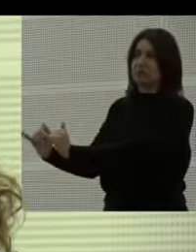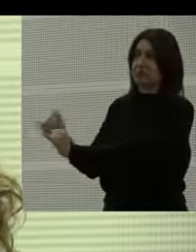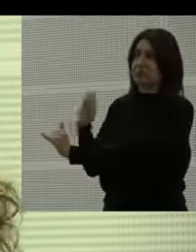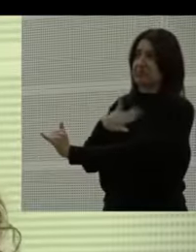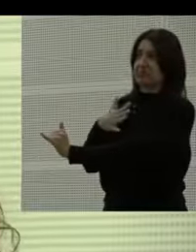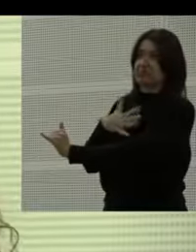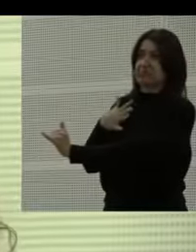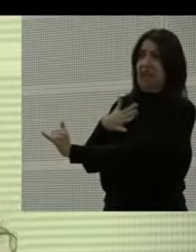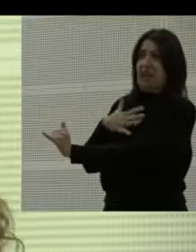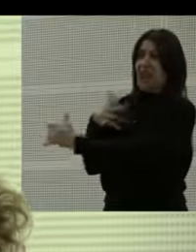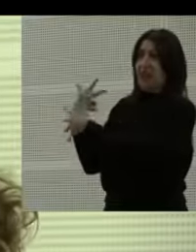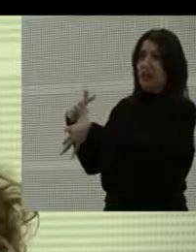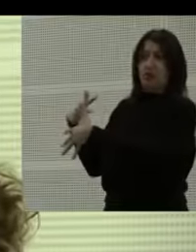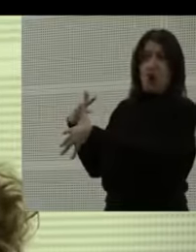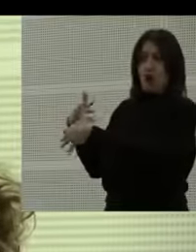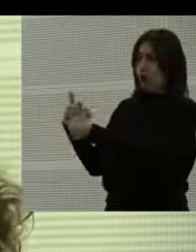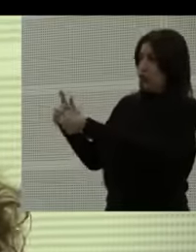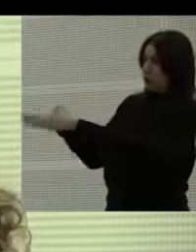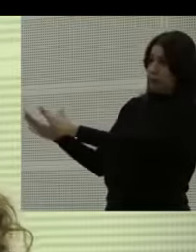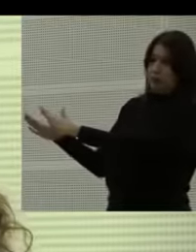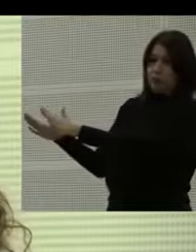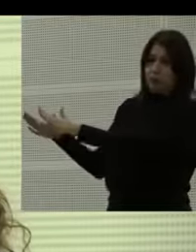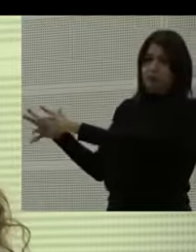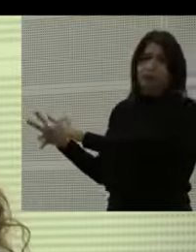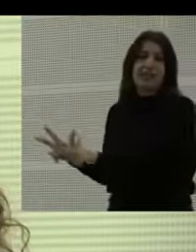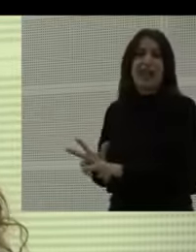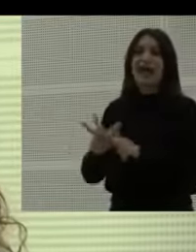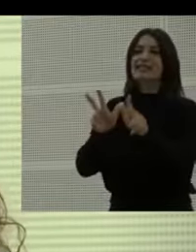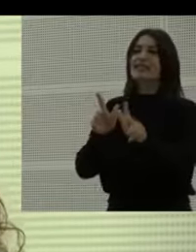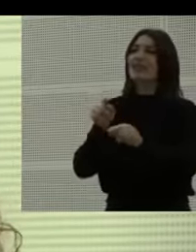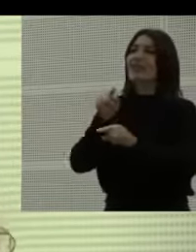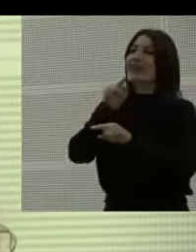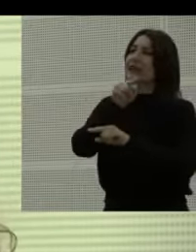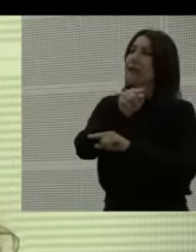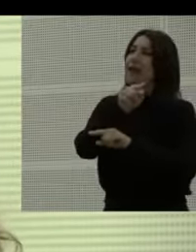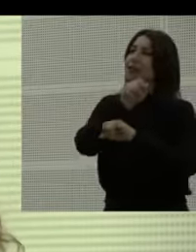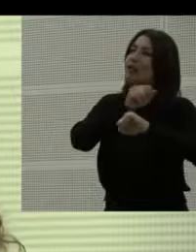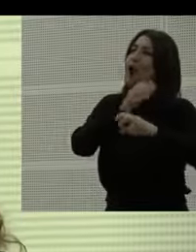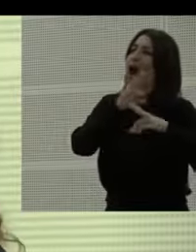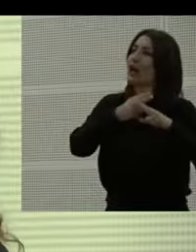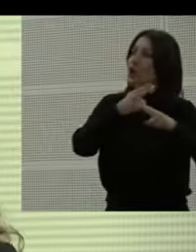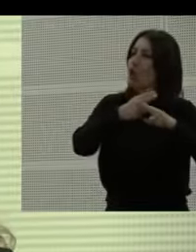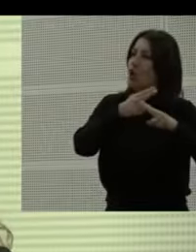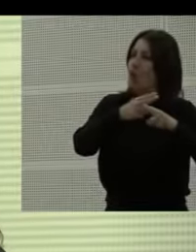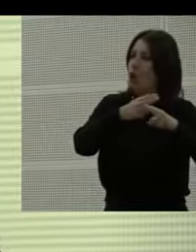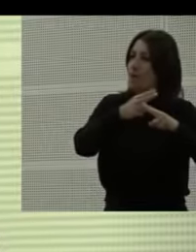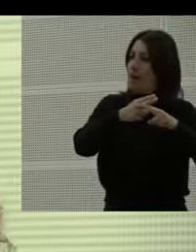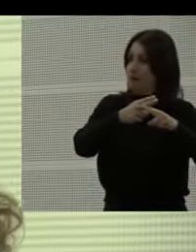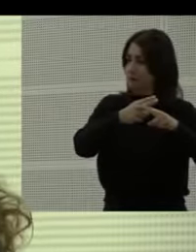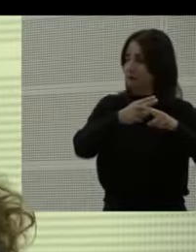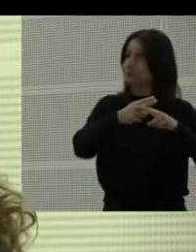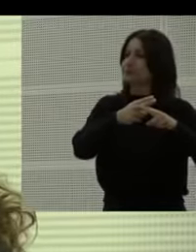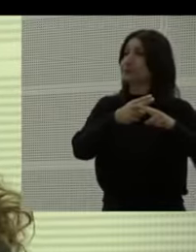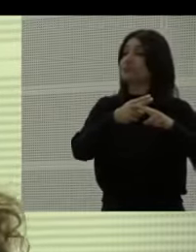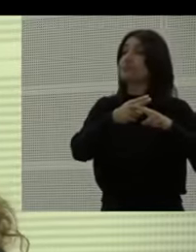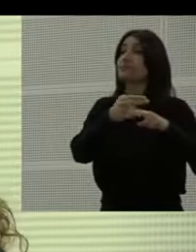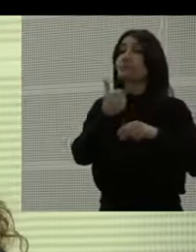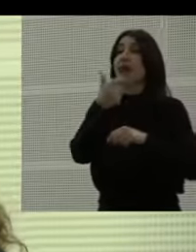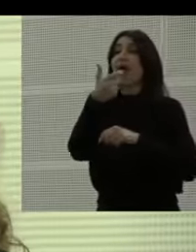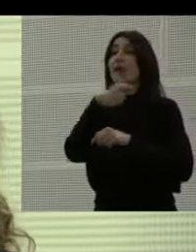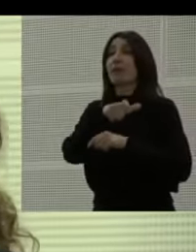quando ho compiuto 18 anni e mi sono trasferita appunto a Roma, anche perché